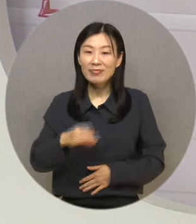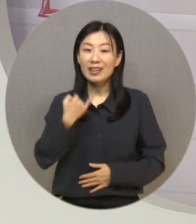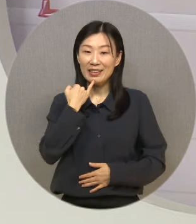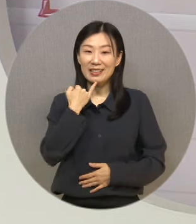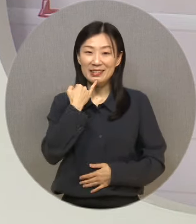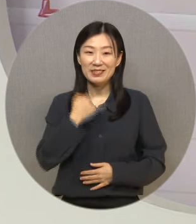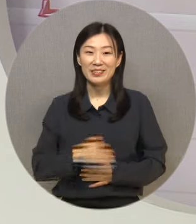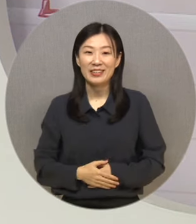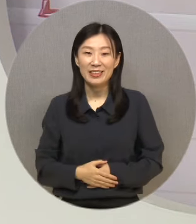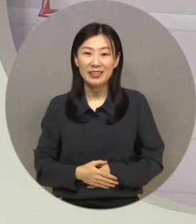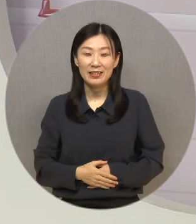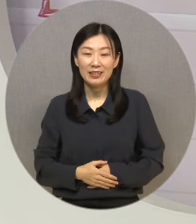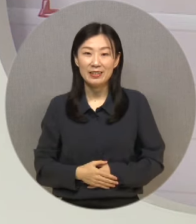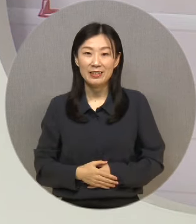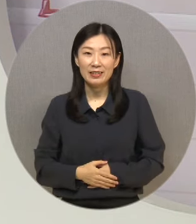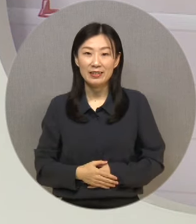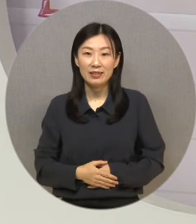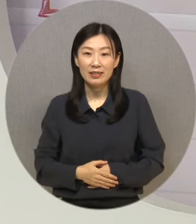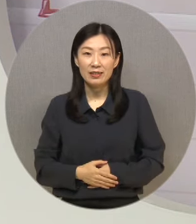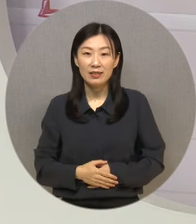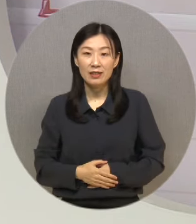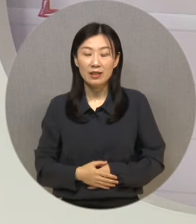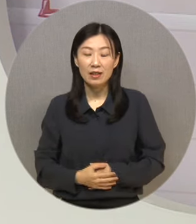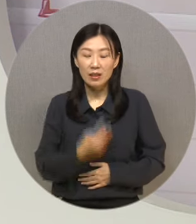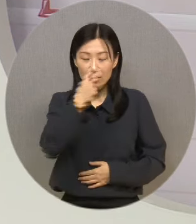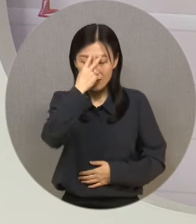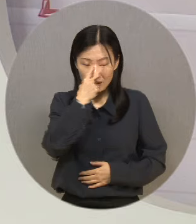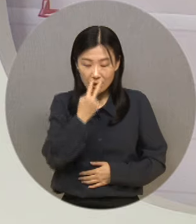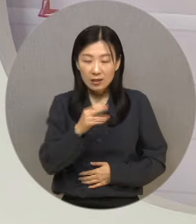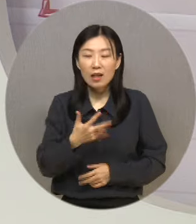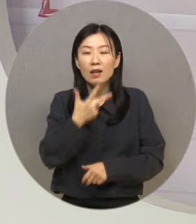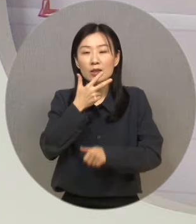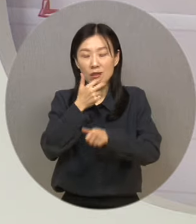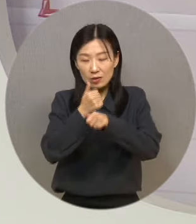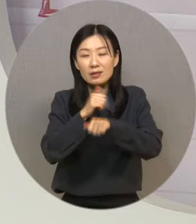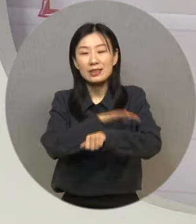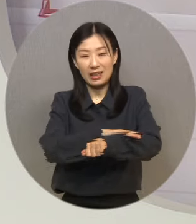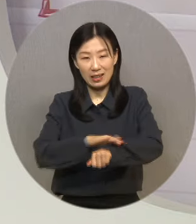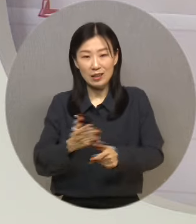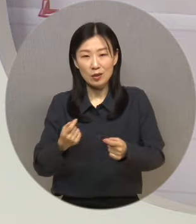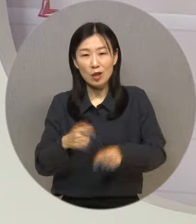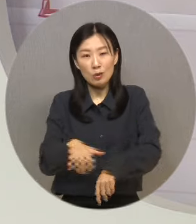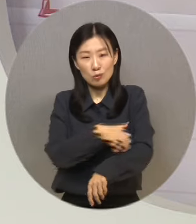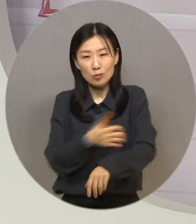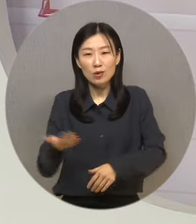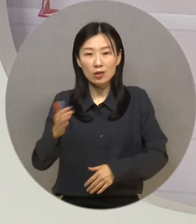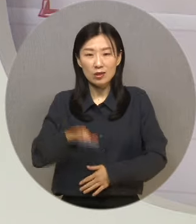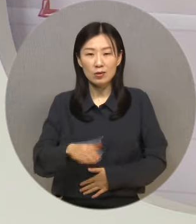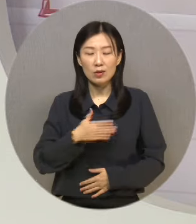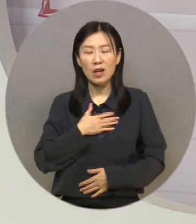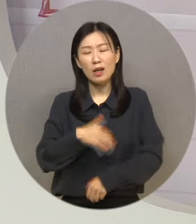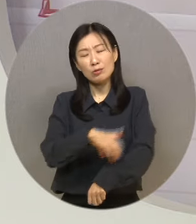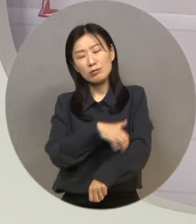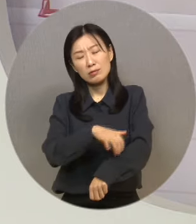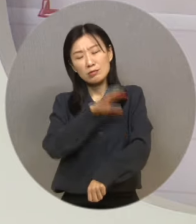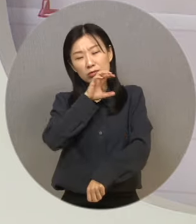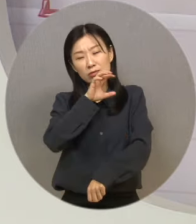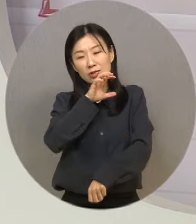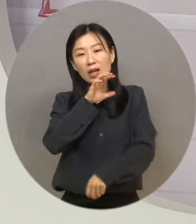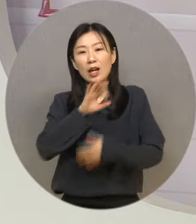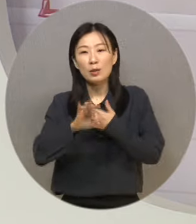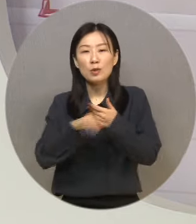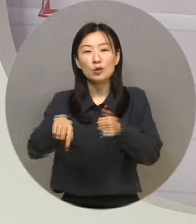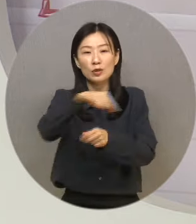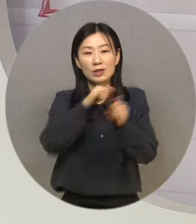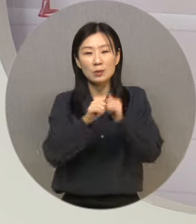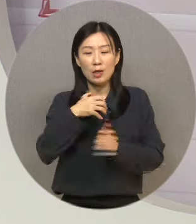괜찮습니다요. 네, 그 적응을 굉장히 잘하시는 거야. 그리고 이제 불편하시더라도 내가 불편하다 그러면 사람들이 또 이제